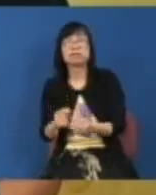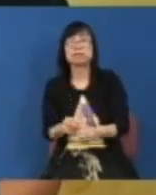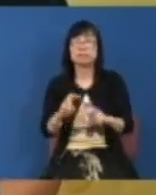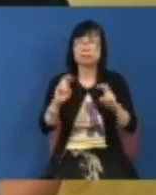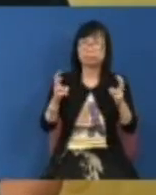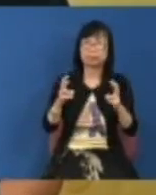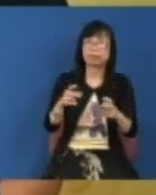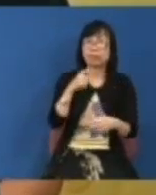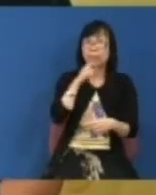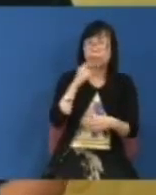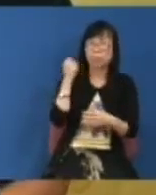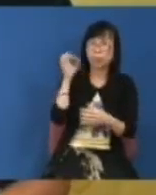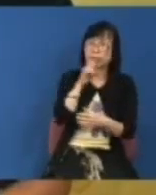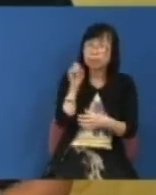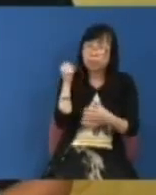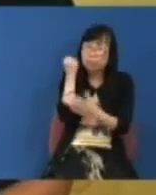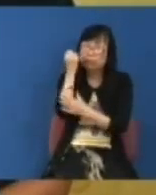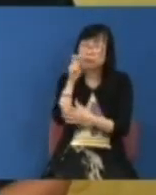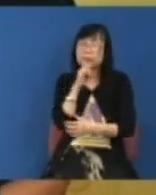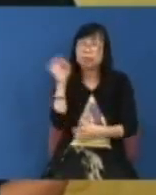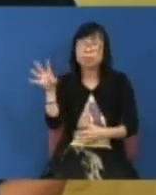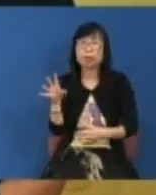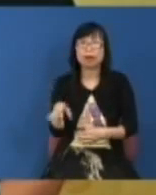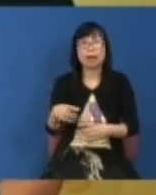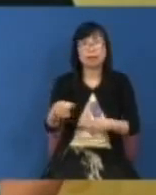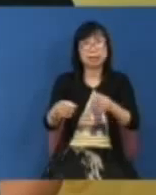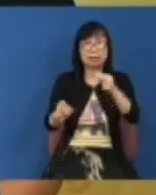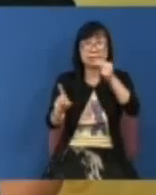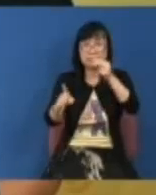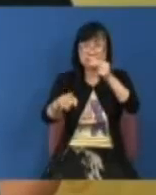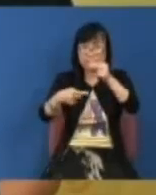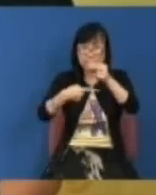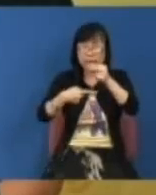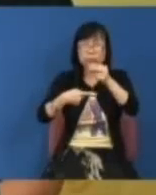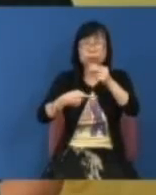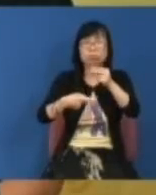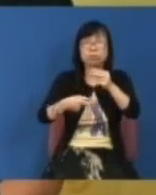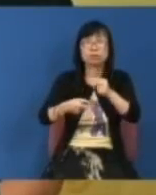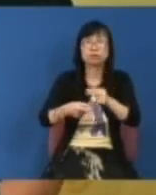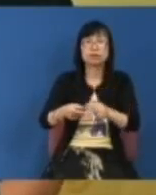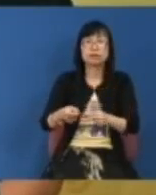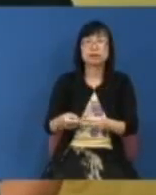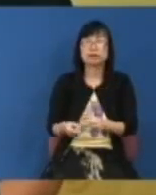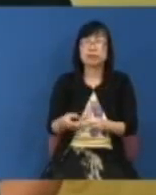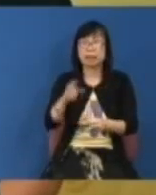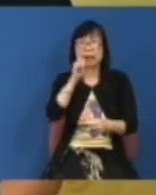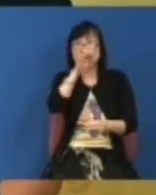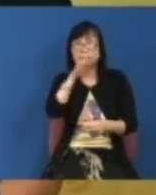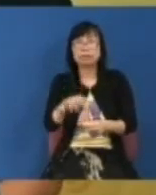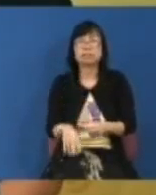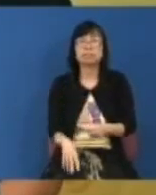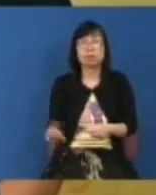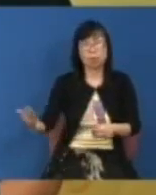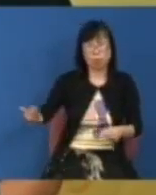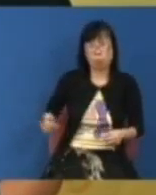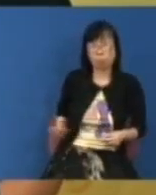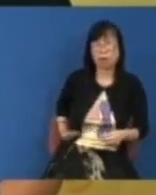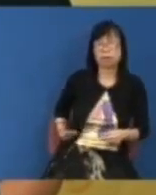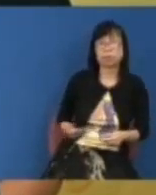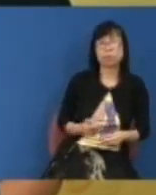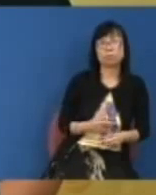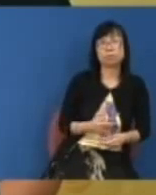你話有冇抗爭？咁我諗基本上回歸之後，佢哋。譬如話，啱我之前講過，黃叔 對於民